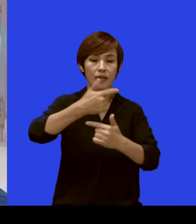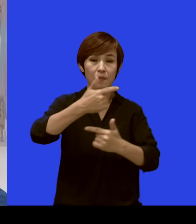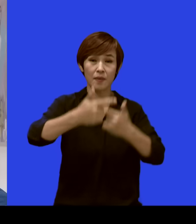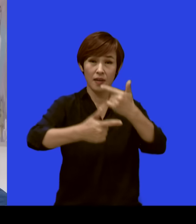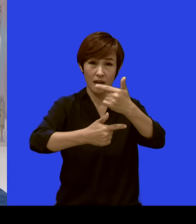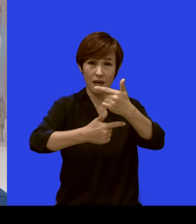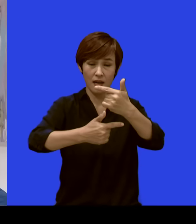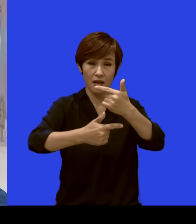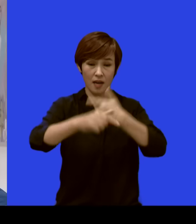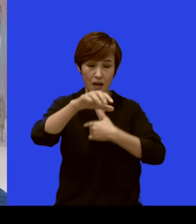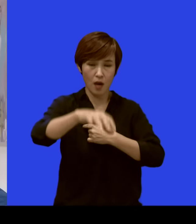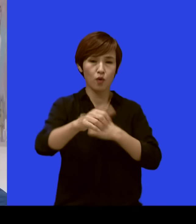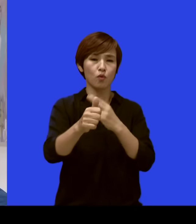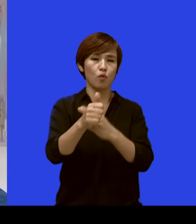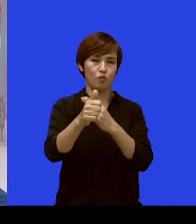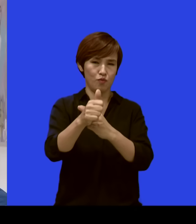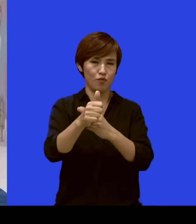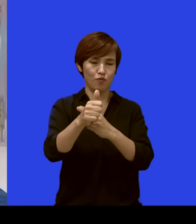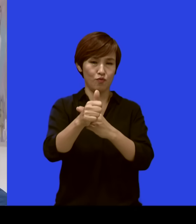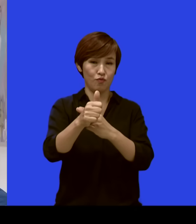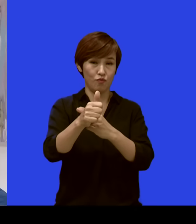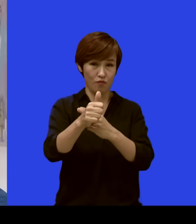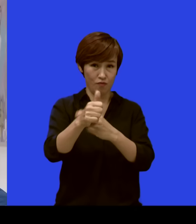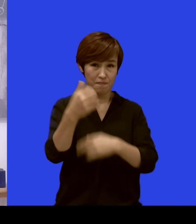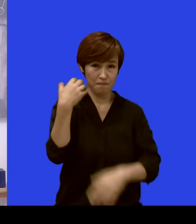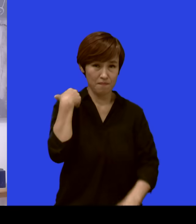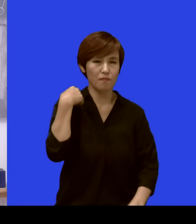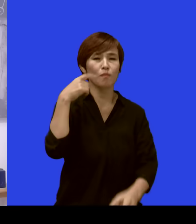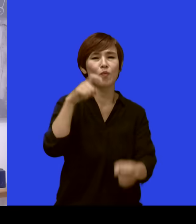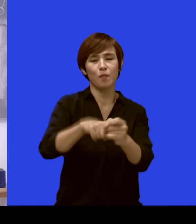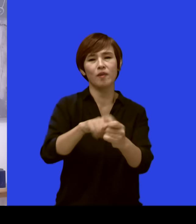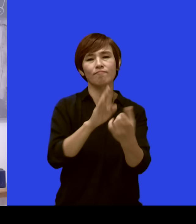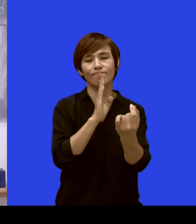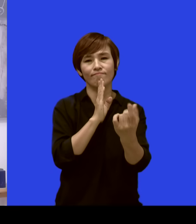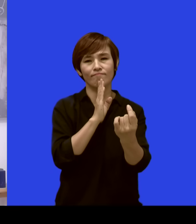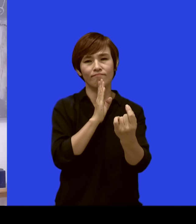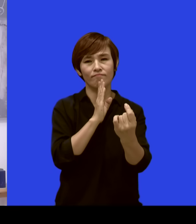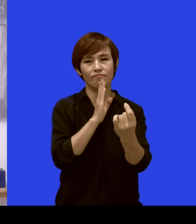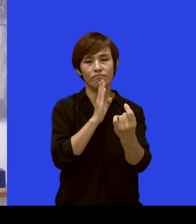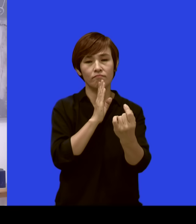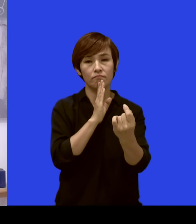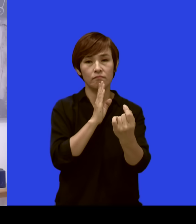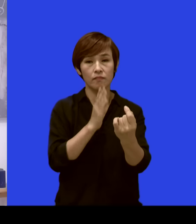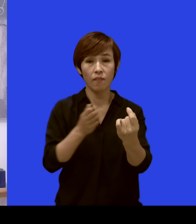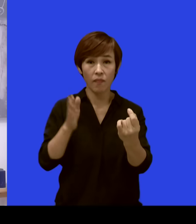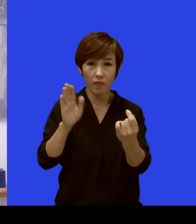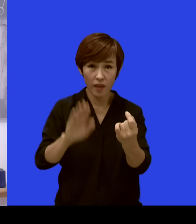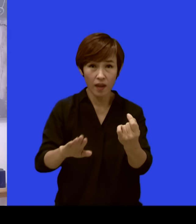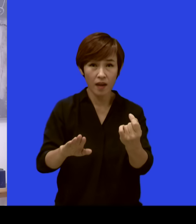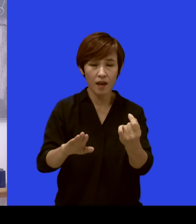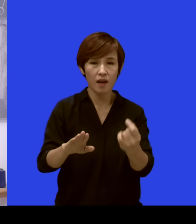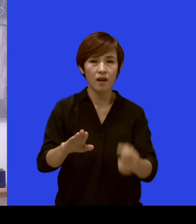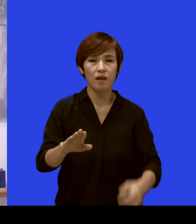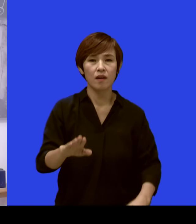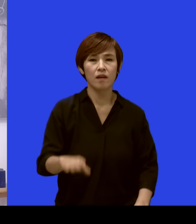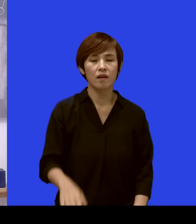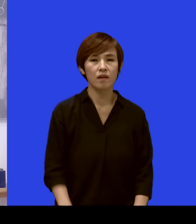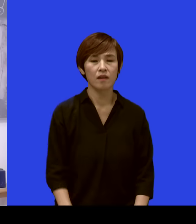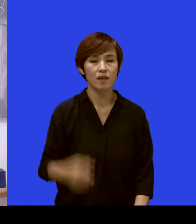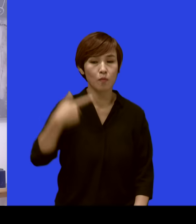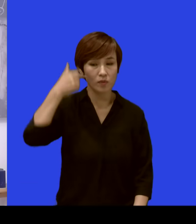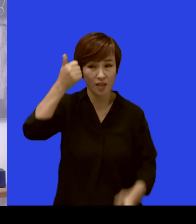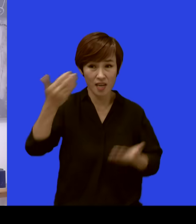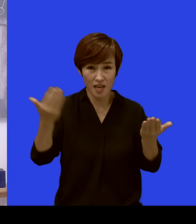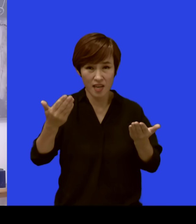니에미아의 교수로 오는 게 제 주된 목표였기 때문에 사실은 그렇게 생각을 안 했지만 어떤 면에서는 백향나무 목회는 알바였던 것